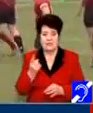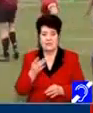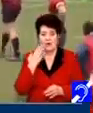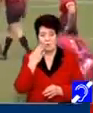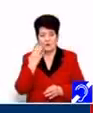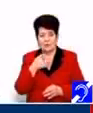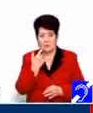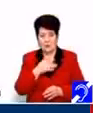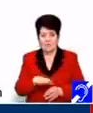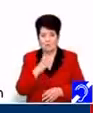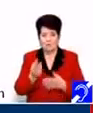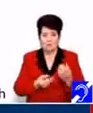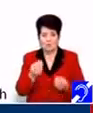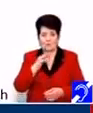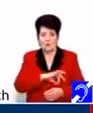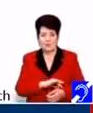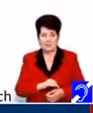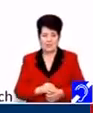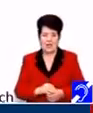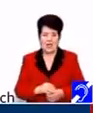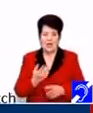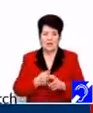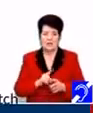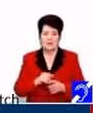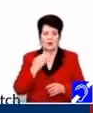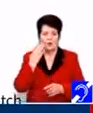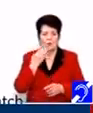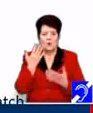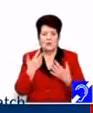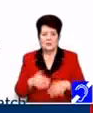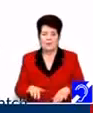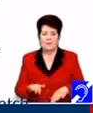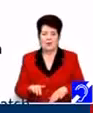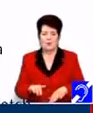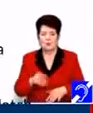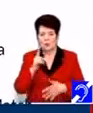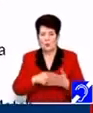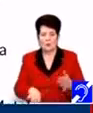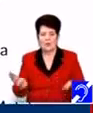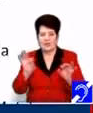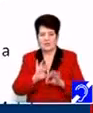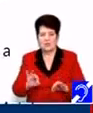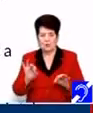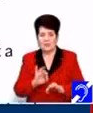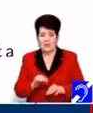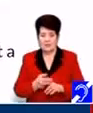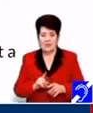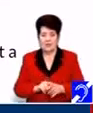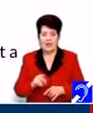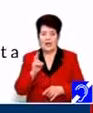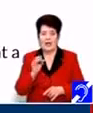Faca Osilea a fost jucătorul folosit în 8 rânduri. Rugby-ul românesc a pierdut totul. Nu credeam niciodată că o să-mi închei